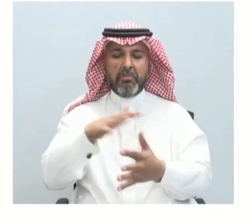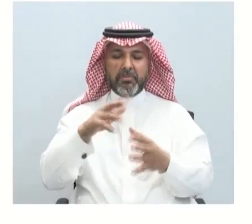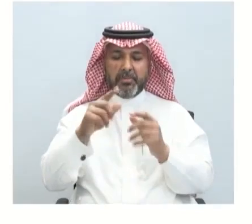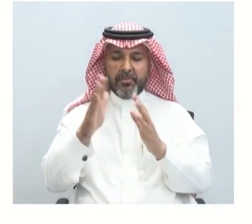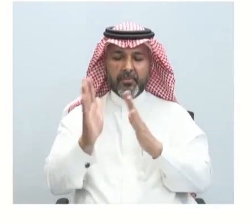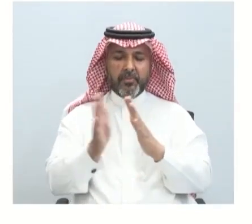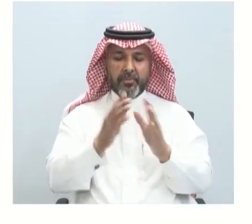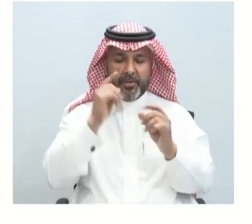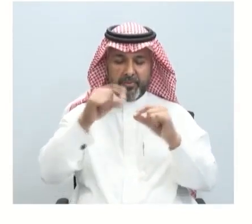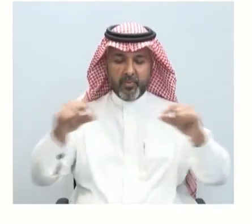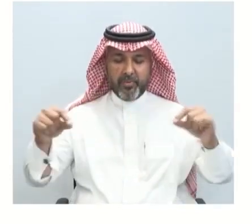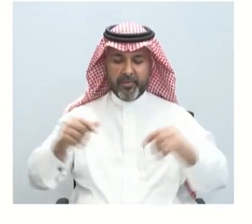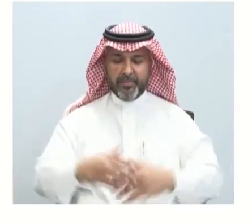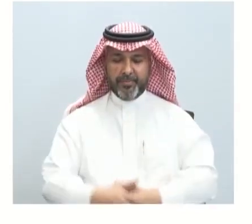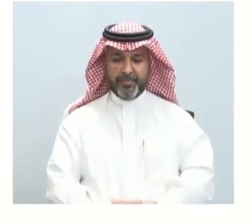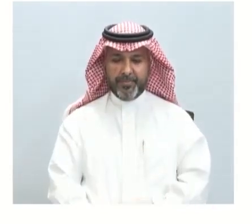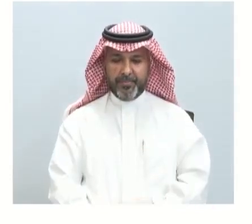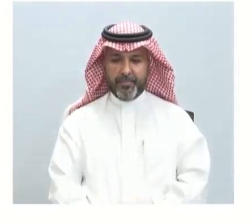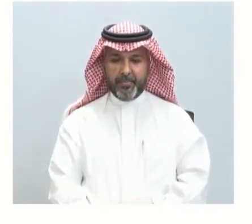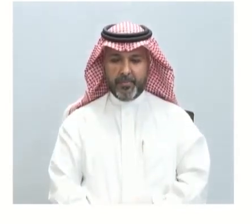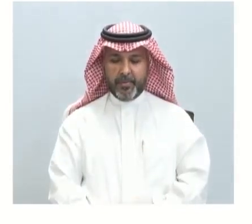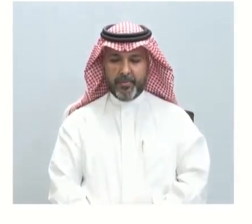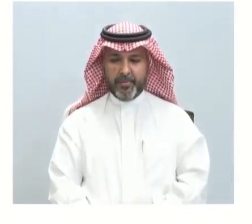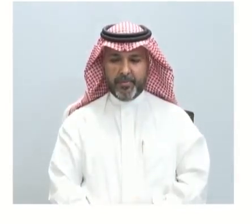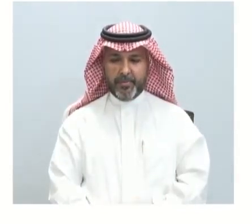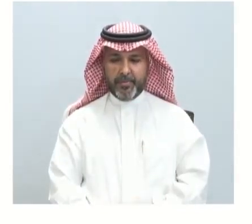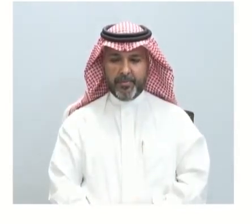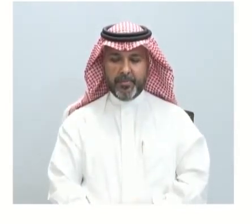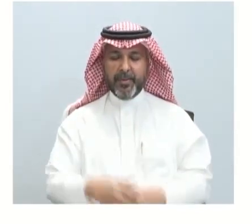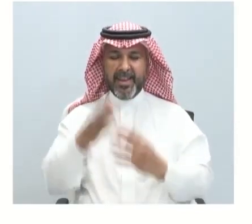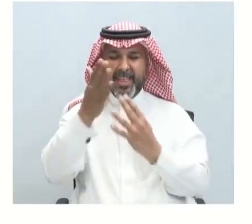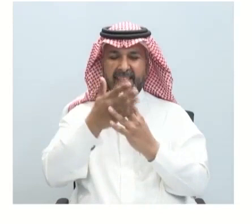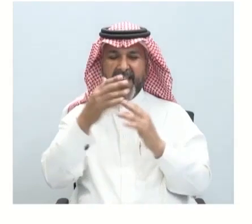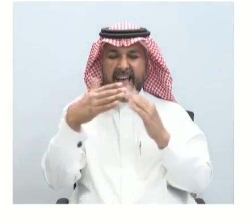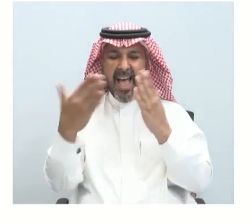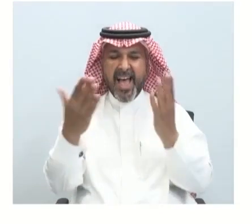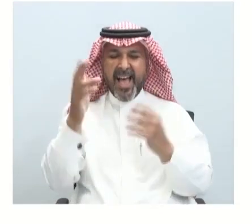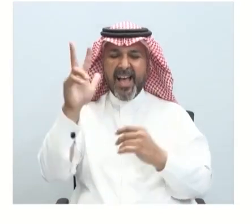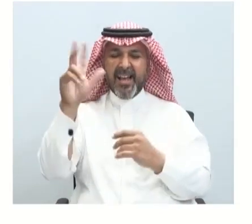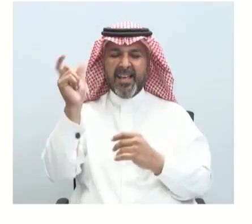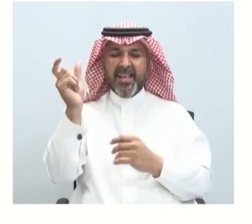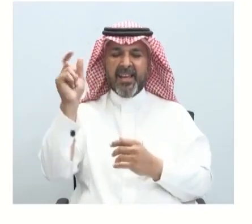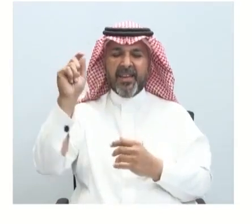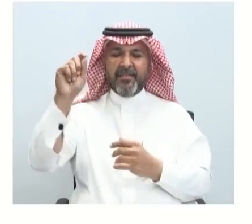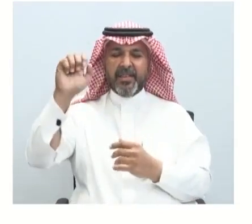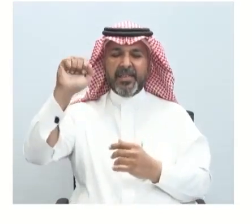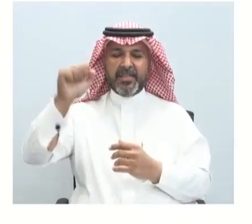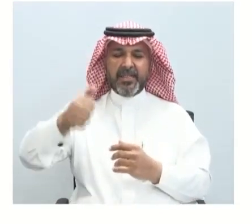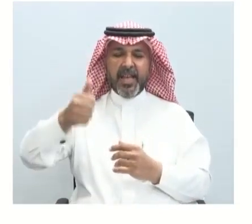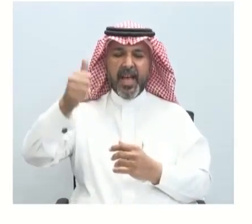استواء كل خليه في الطور الانفصالي تنقسم السنتروم ايرات وتنفصل الكروماتيدات